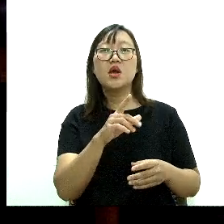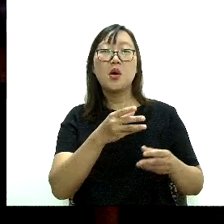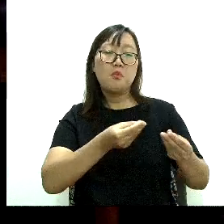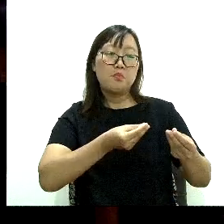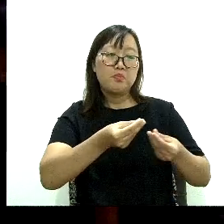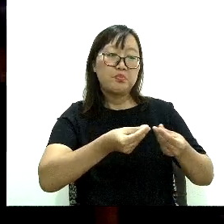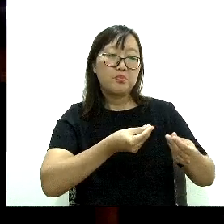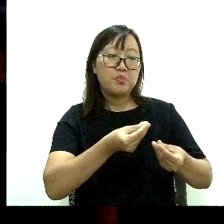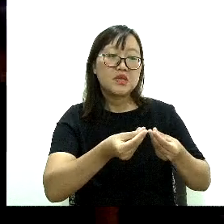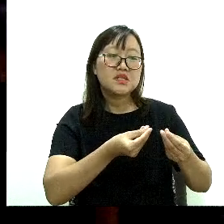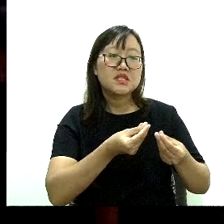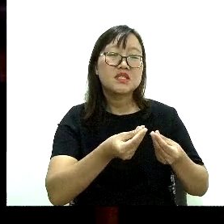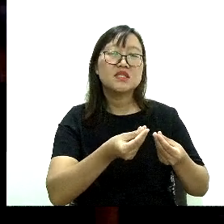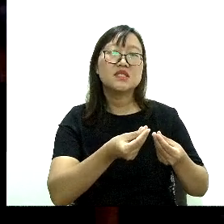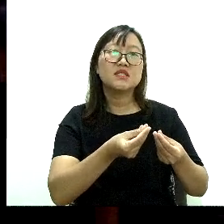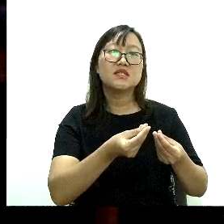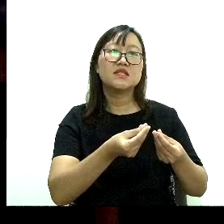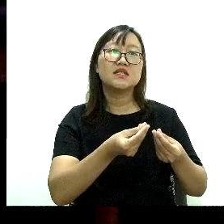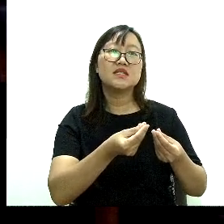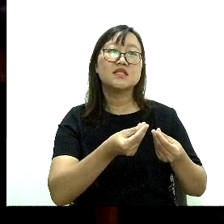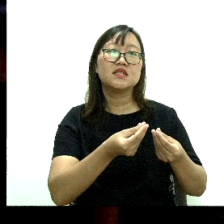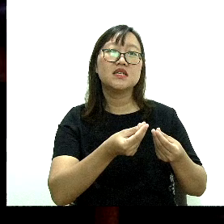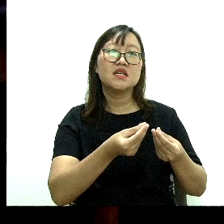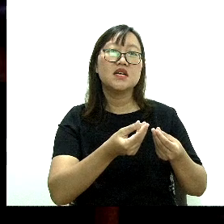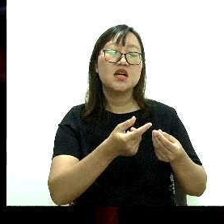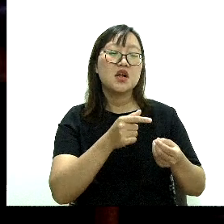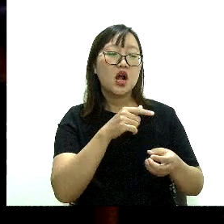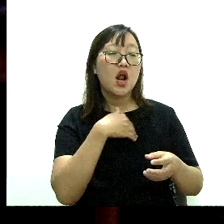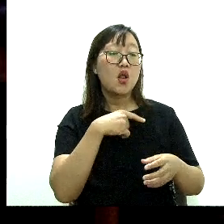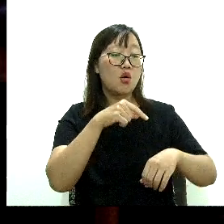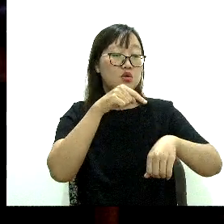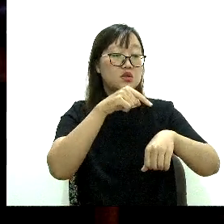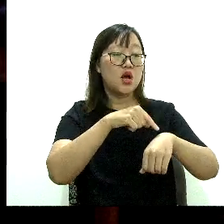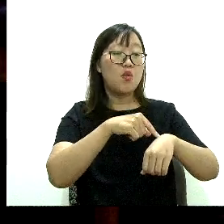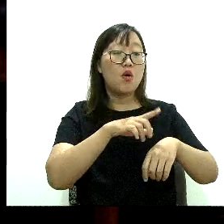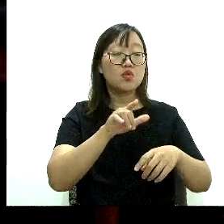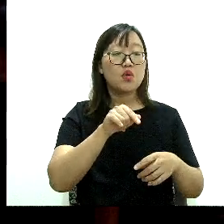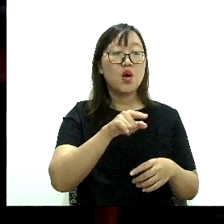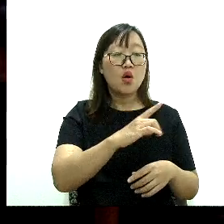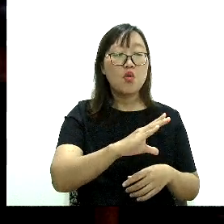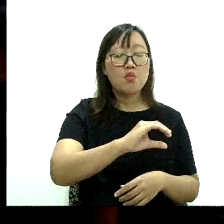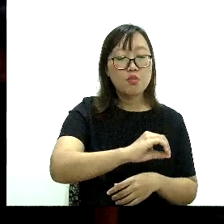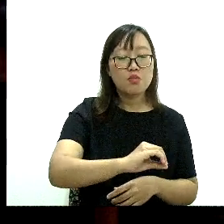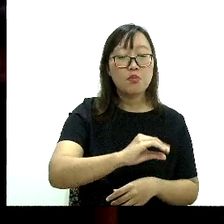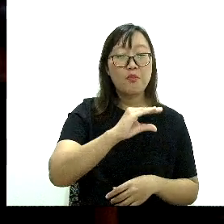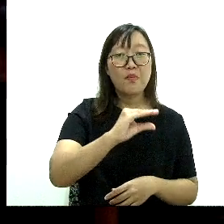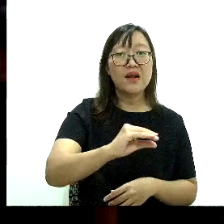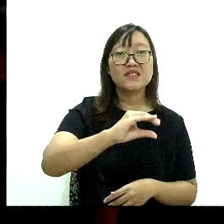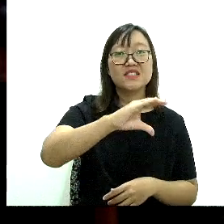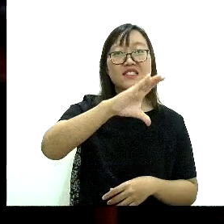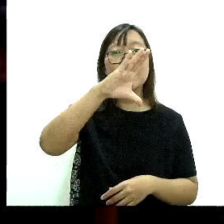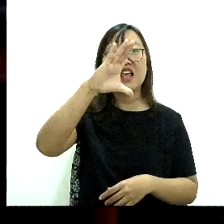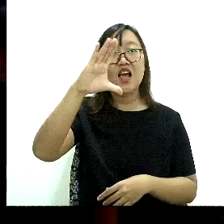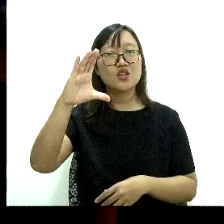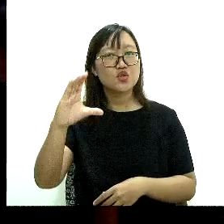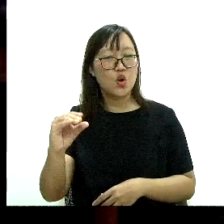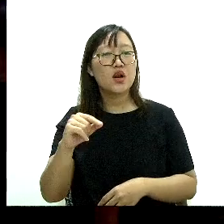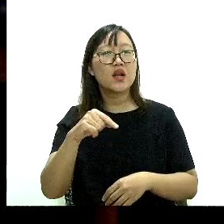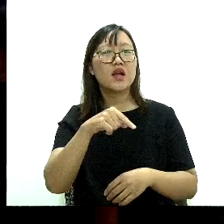oleh sikap percaya dan belas kasih, tetapi ditandai oleh surat